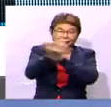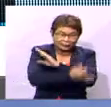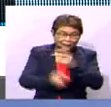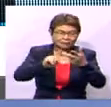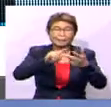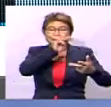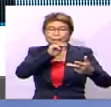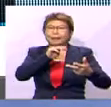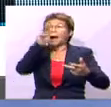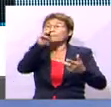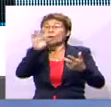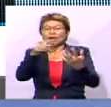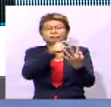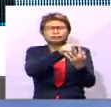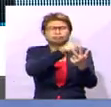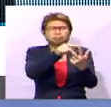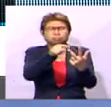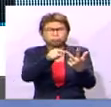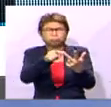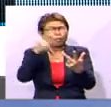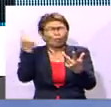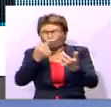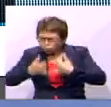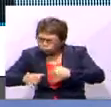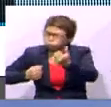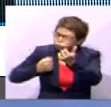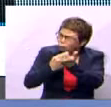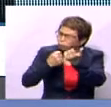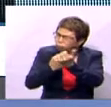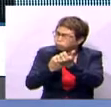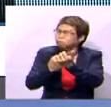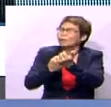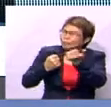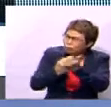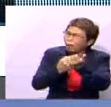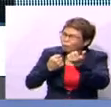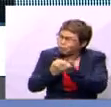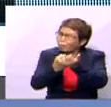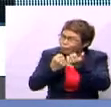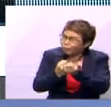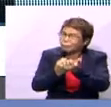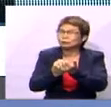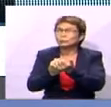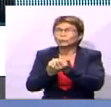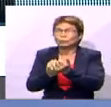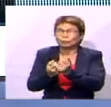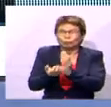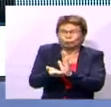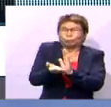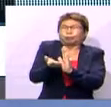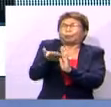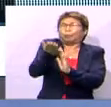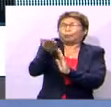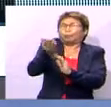have continuously introduced and supported measures to further increase the dynamism of our